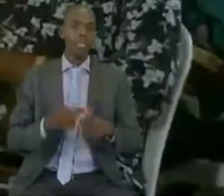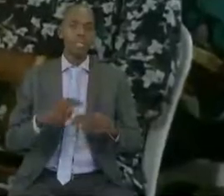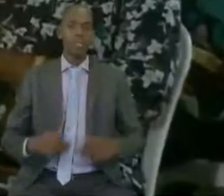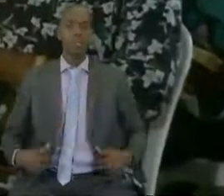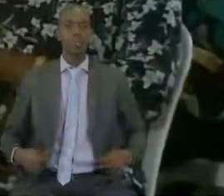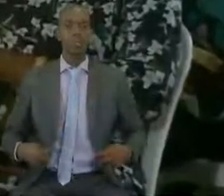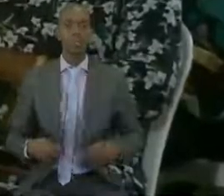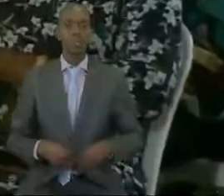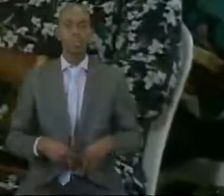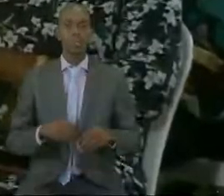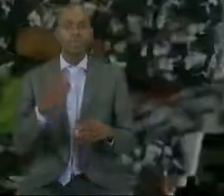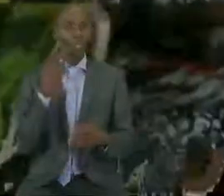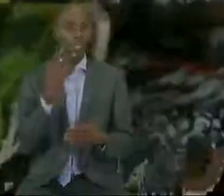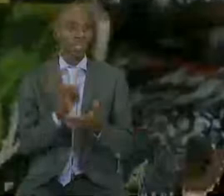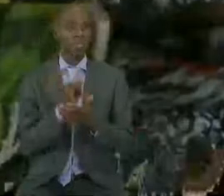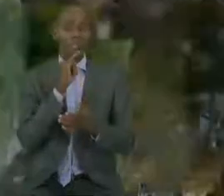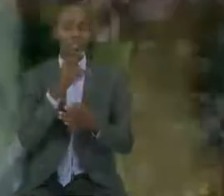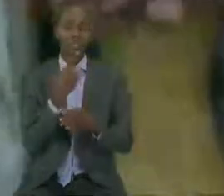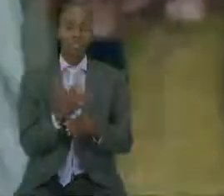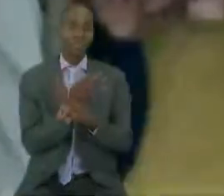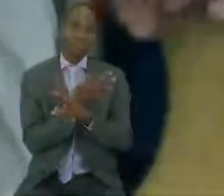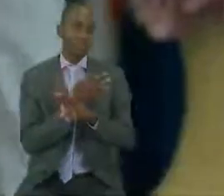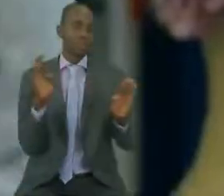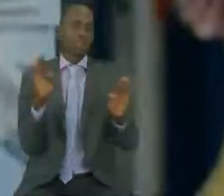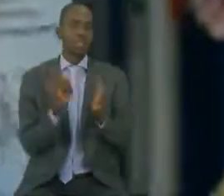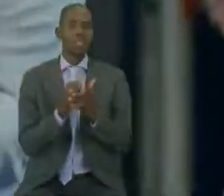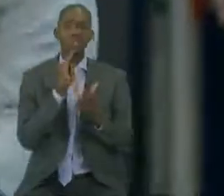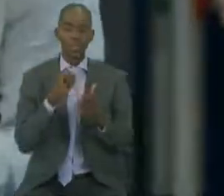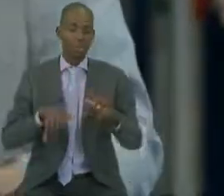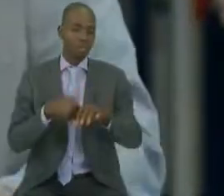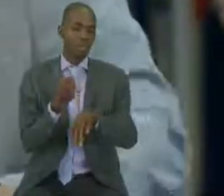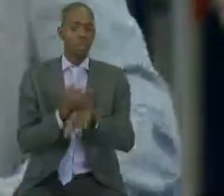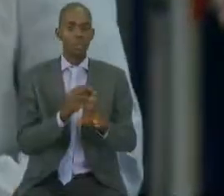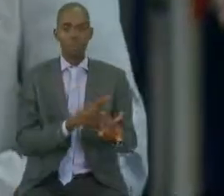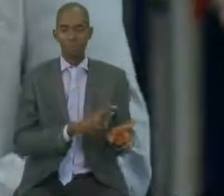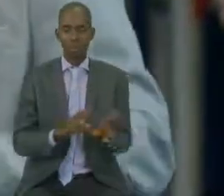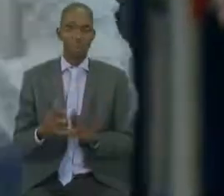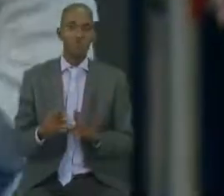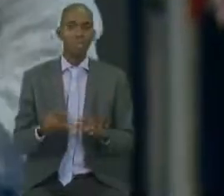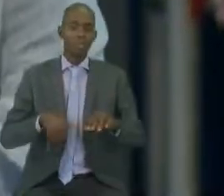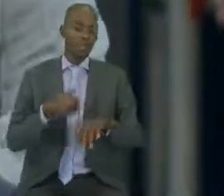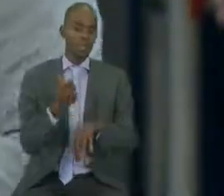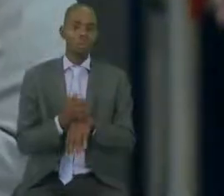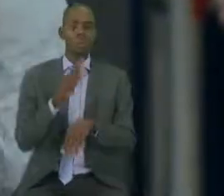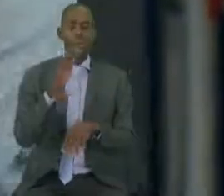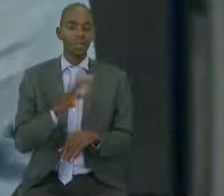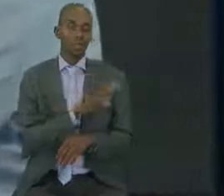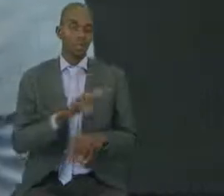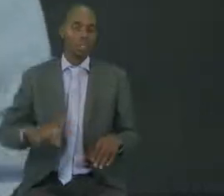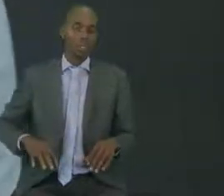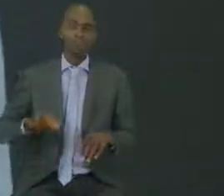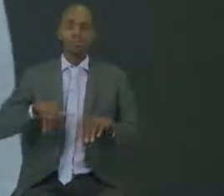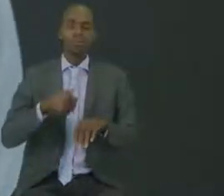Jésus. Ça, c'est la libération qui est déjà réglée. Réglé par Christ,